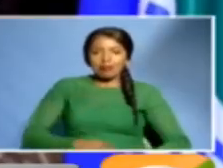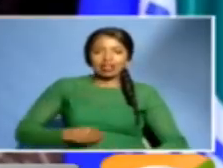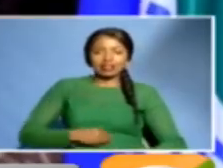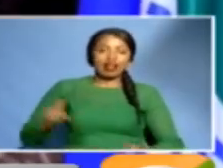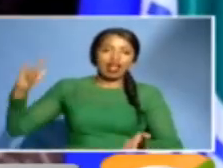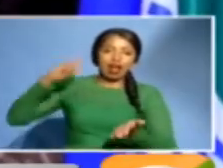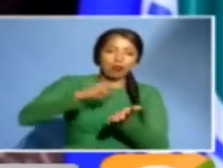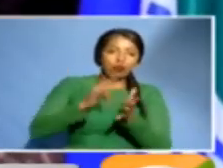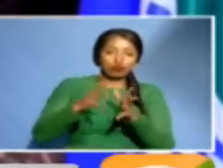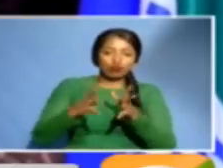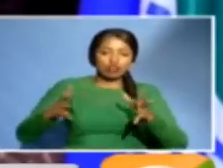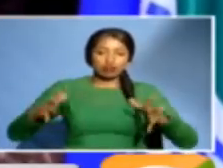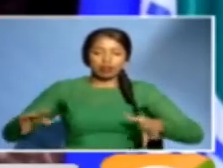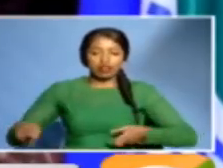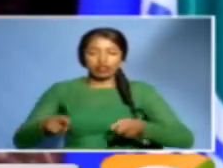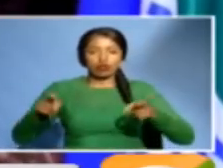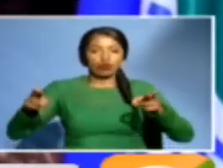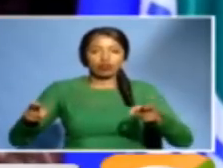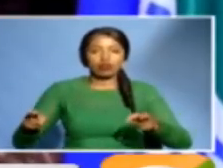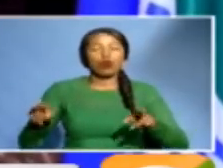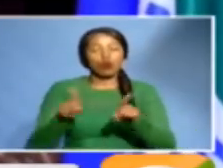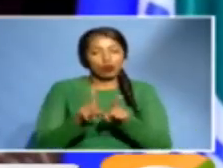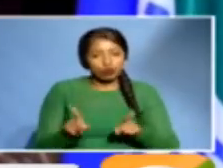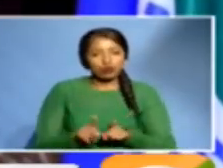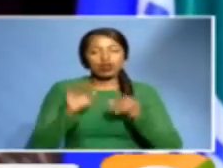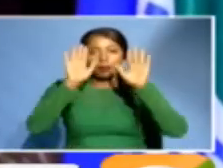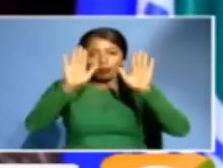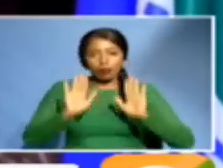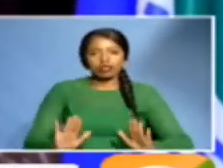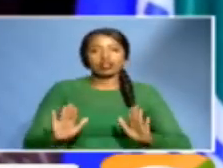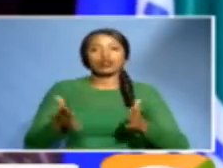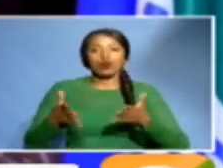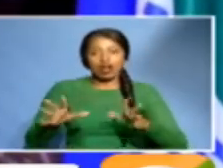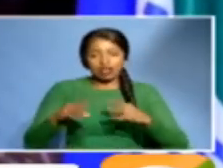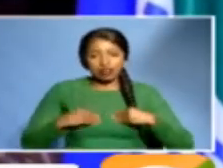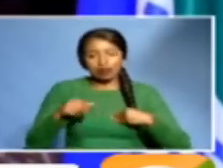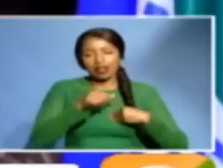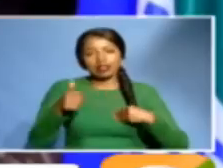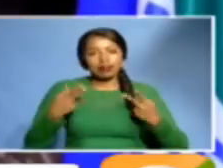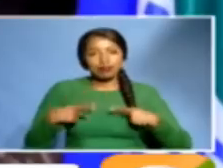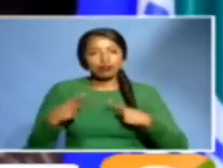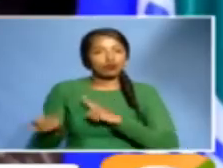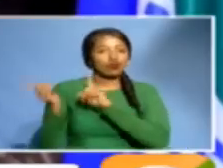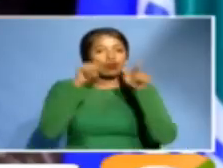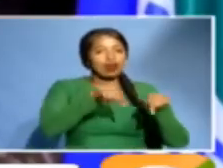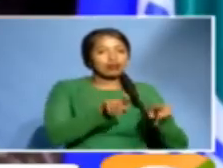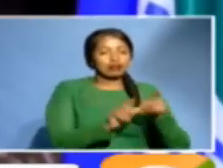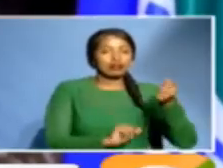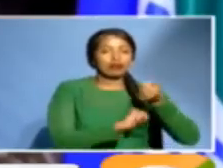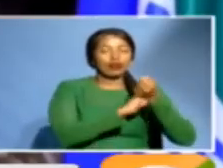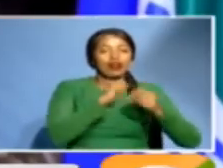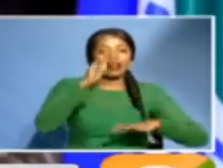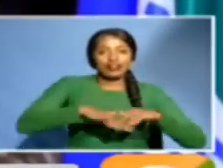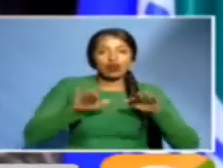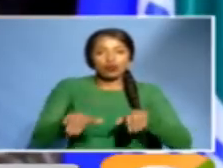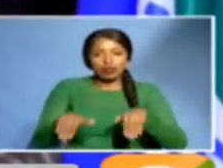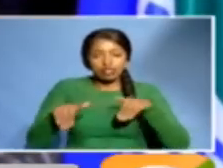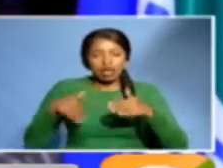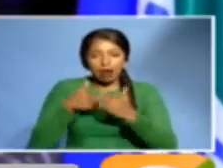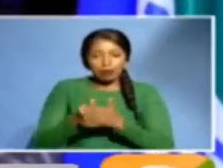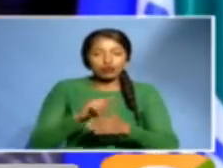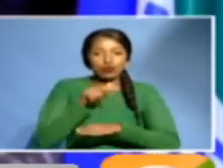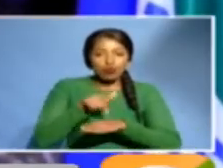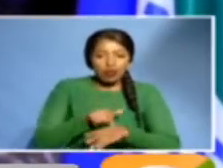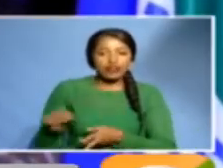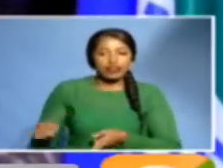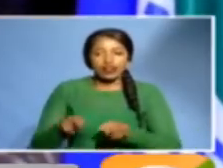other players to be able to take guests or tourists to Malindi? As opposed to waiting until the runway is fixed